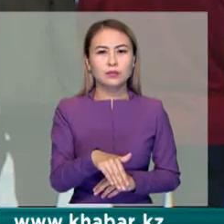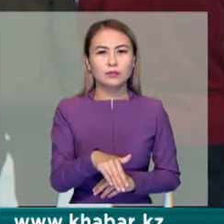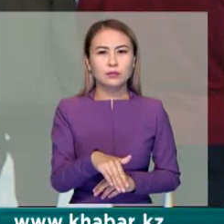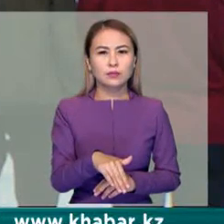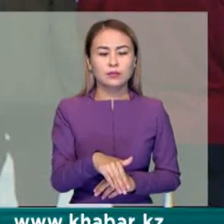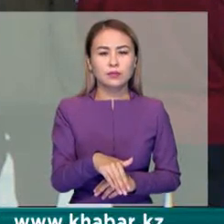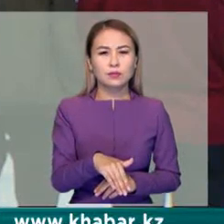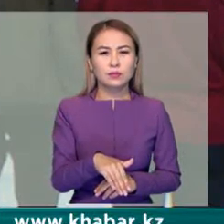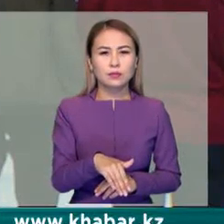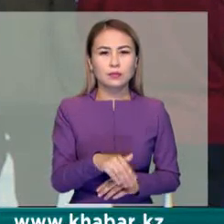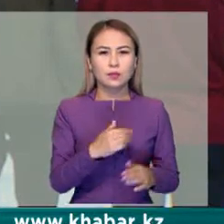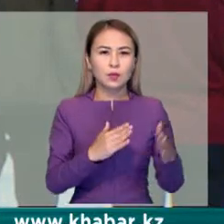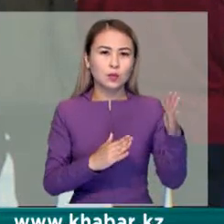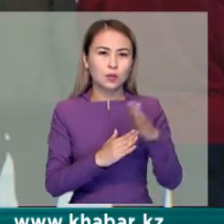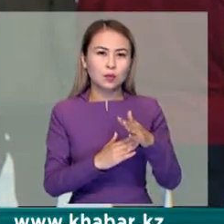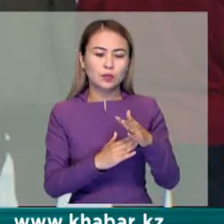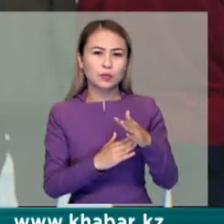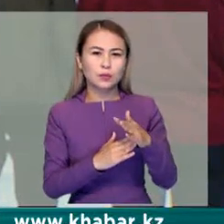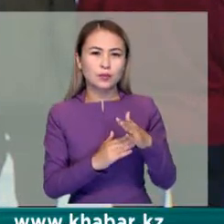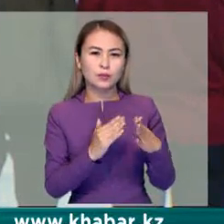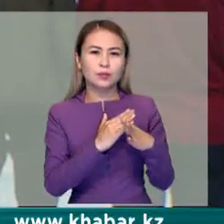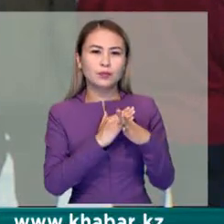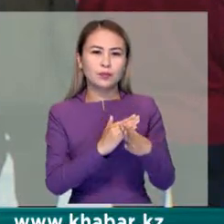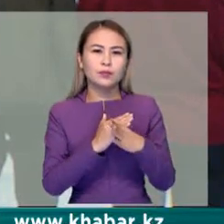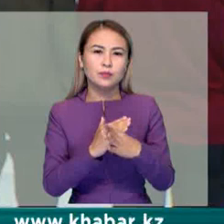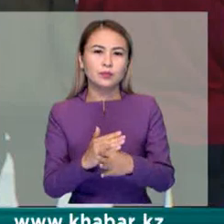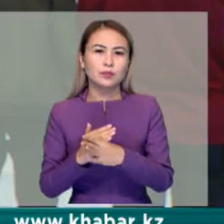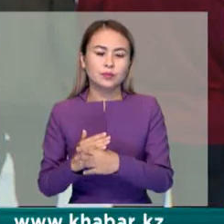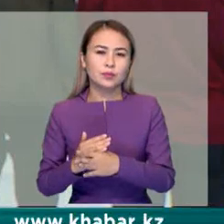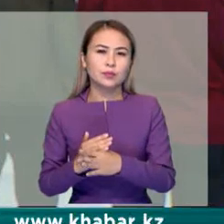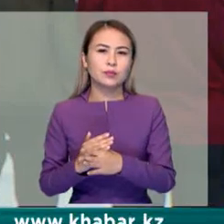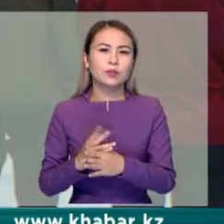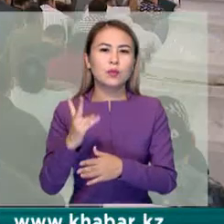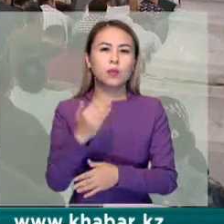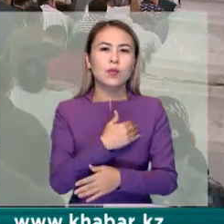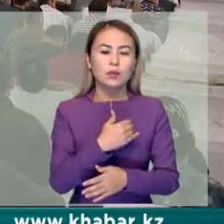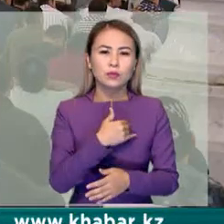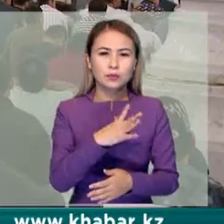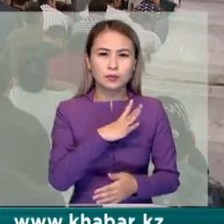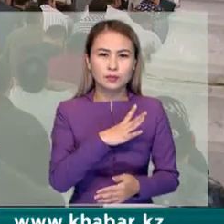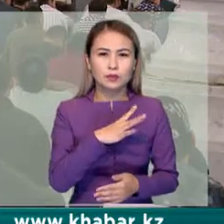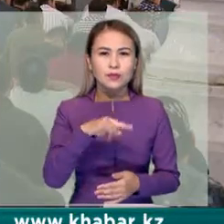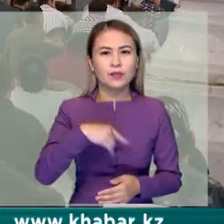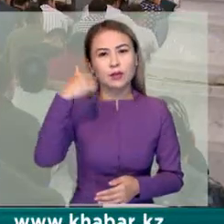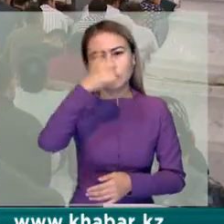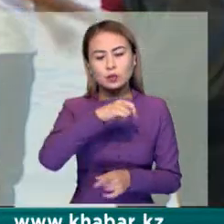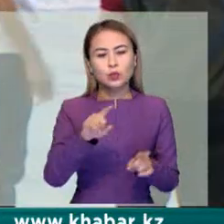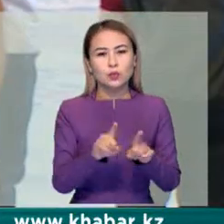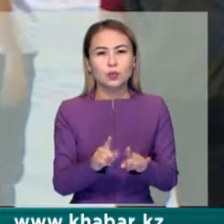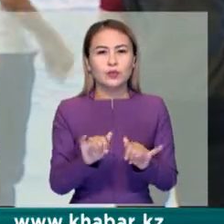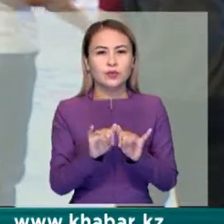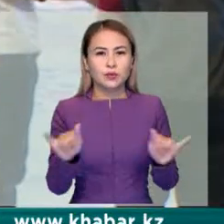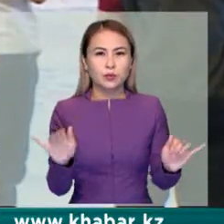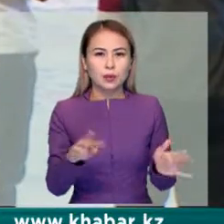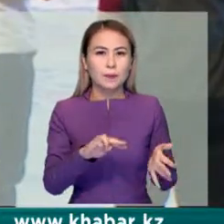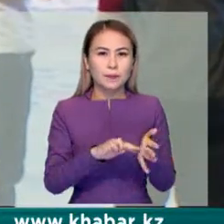мыңға дейін біз мынау жаңағы қайырымдылық көмек ретінде құрбандықтың еттерін бөлдік. Биыл да оның ауқымы артады,